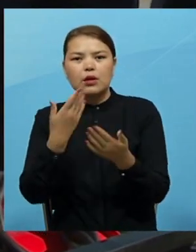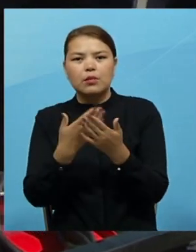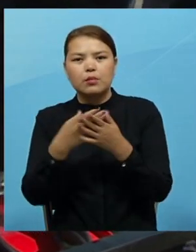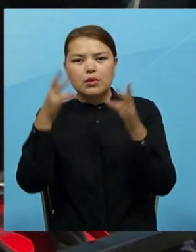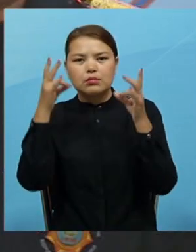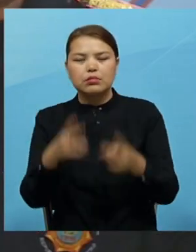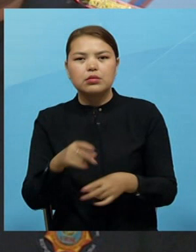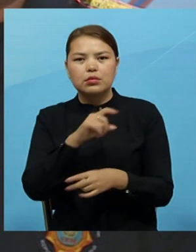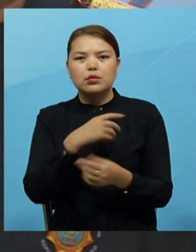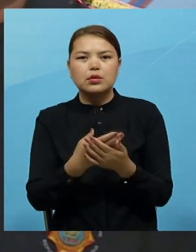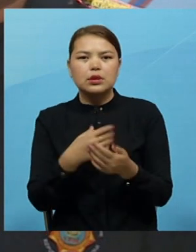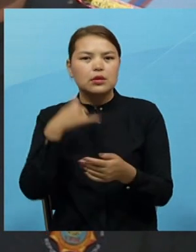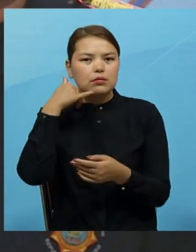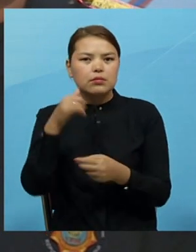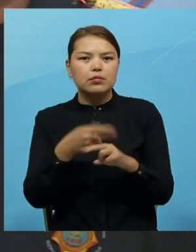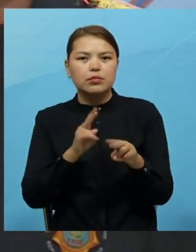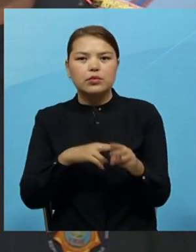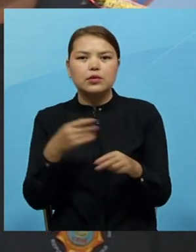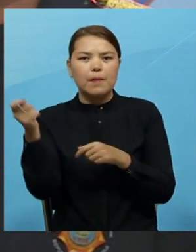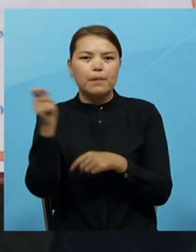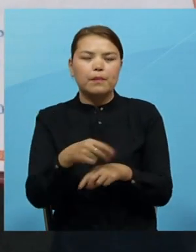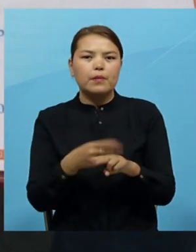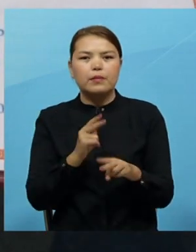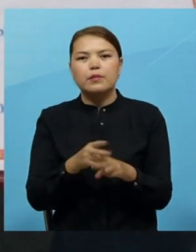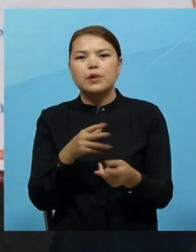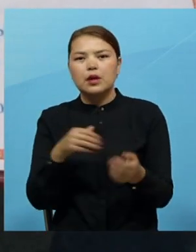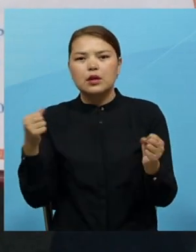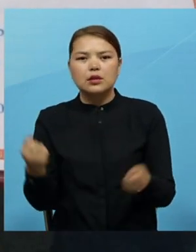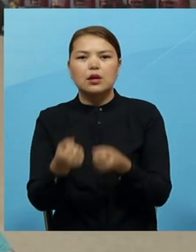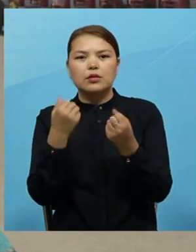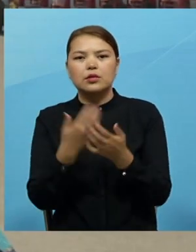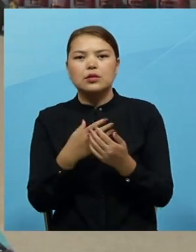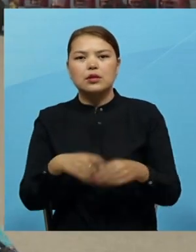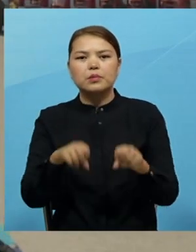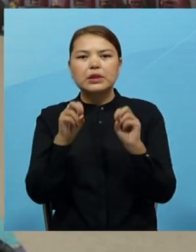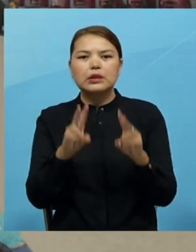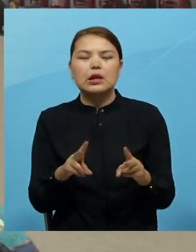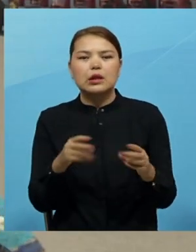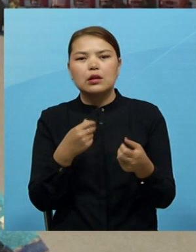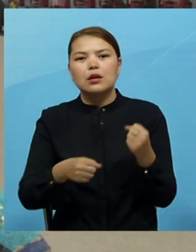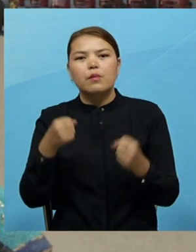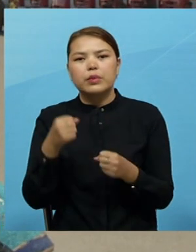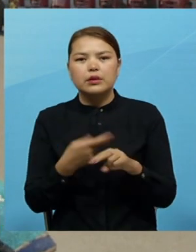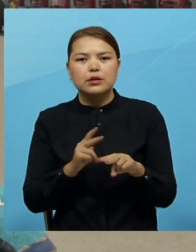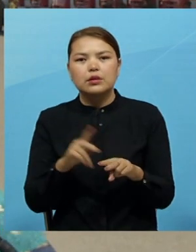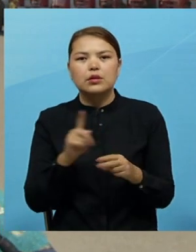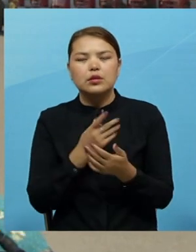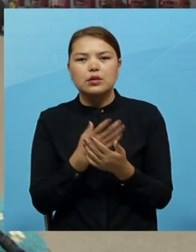оқиға кезінде тұрғындардың өмірін сақтап, тілсіз жауды жоюға мүмкіндік бермек. Бұл арнайы техника сатып